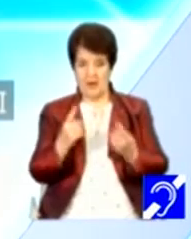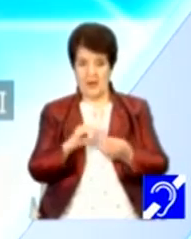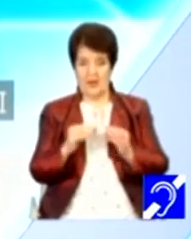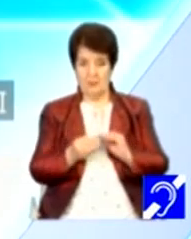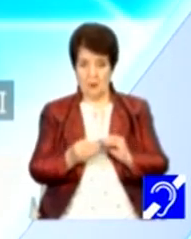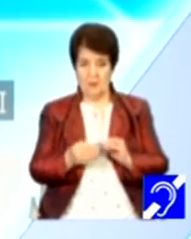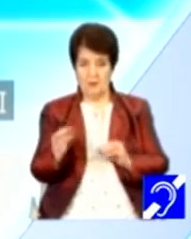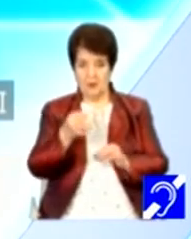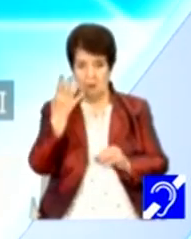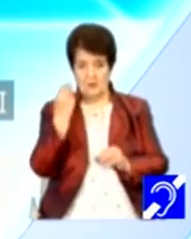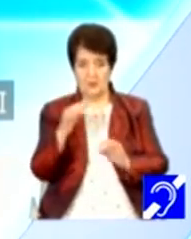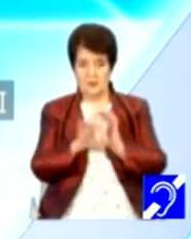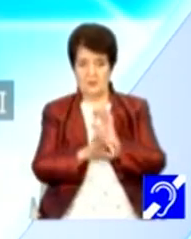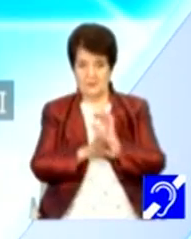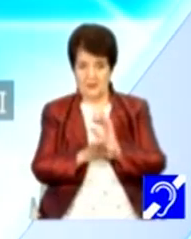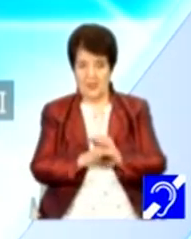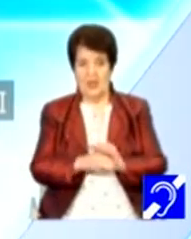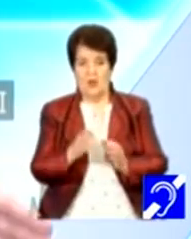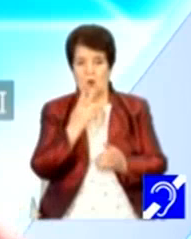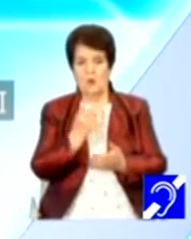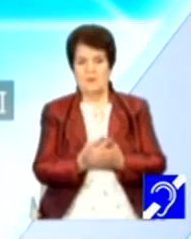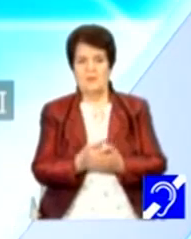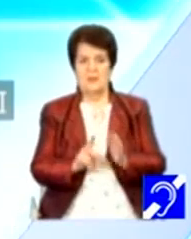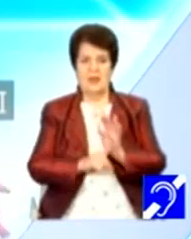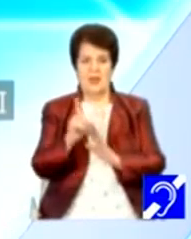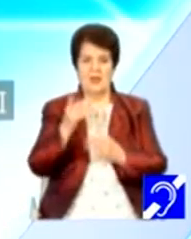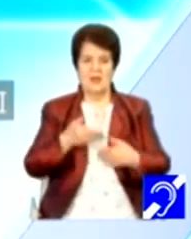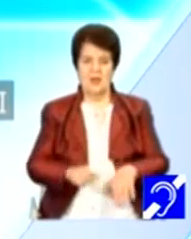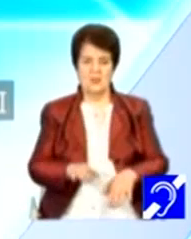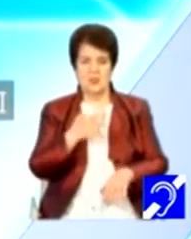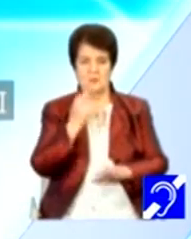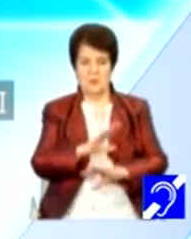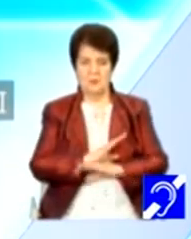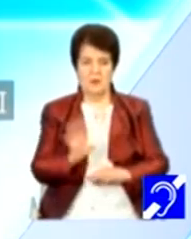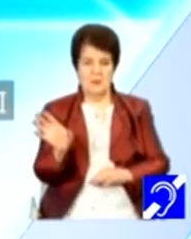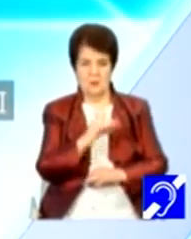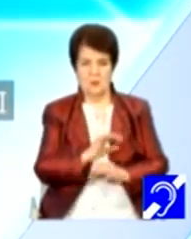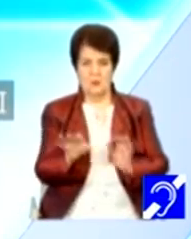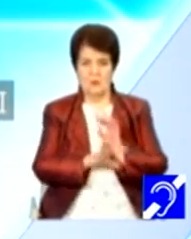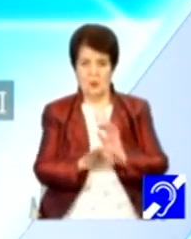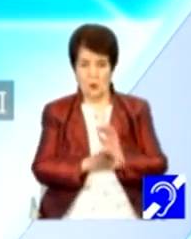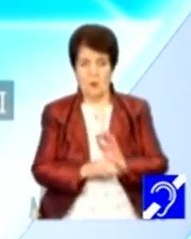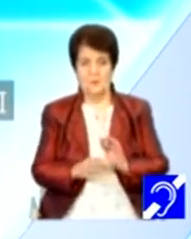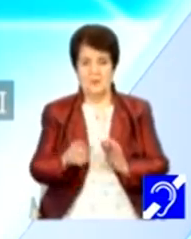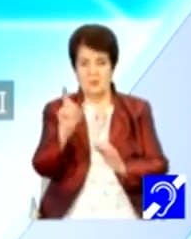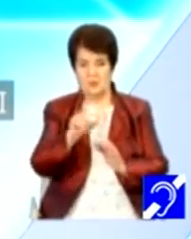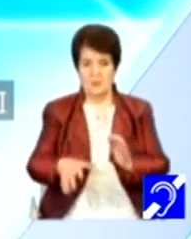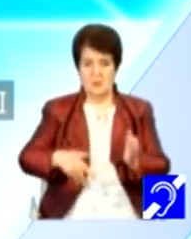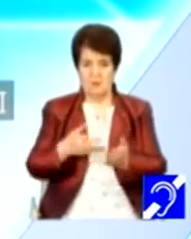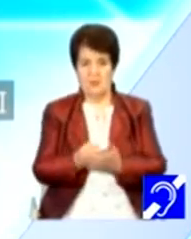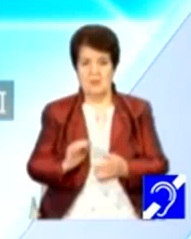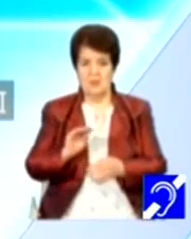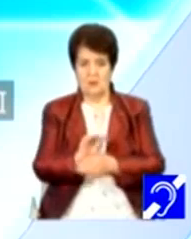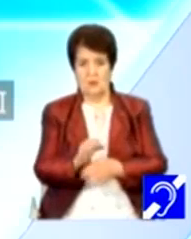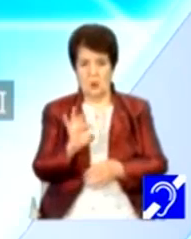Republica Moldova este corupția și corupția o vedem la tot pasul, de la naștere până la moarte, peste tot cetățeanul trebuie să plătească